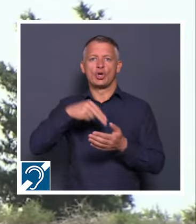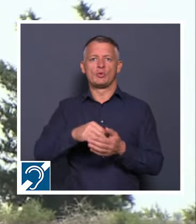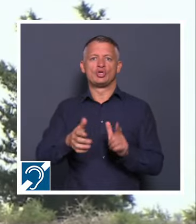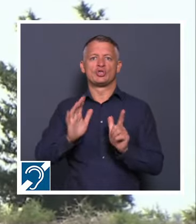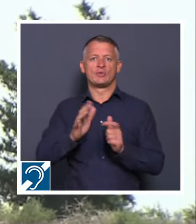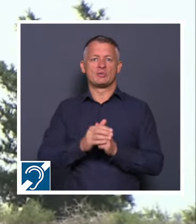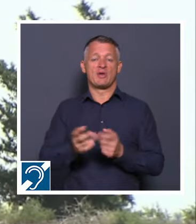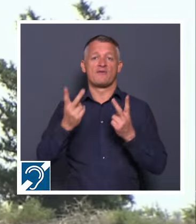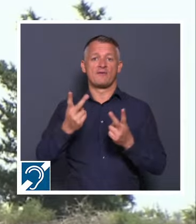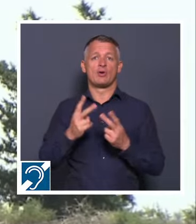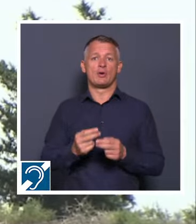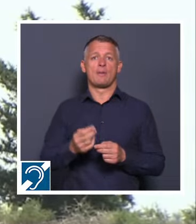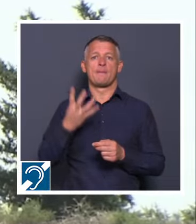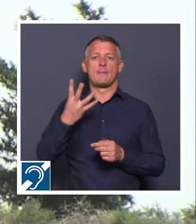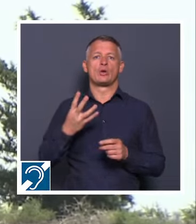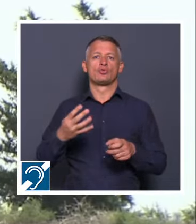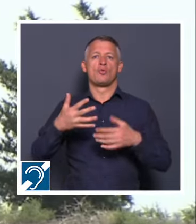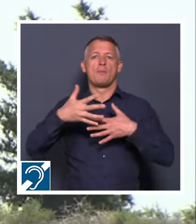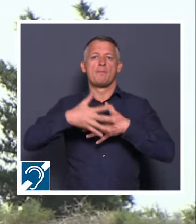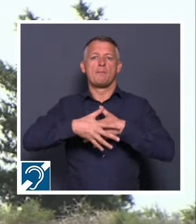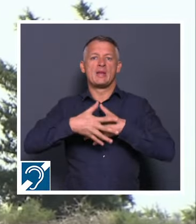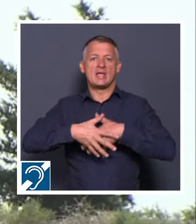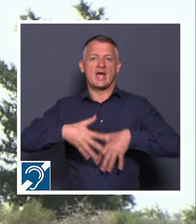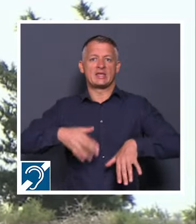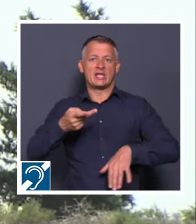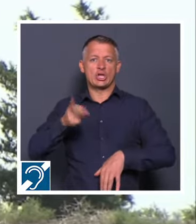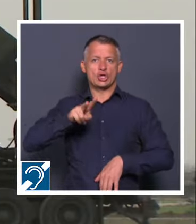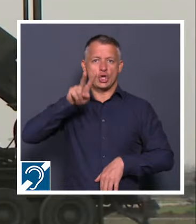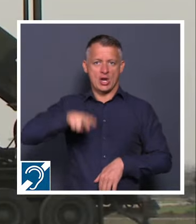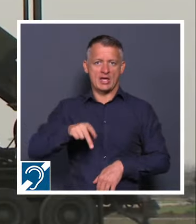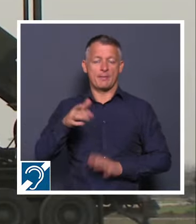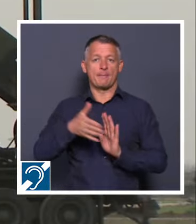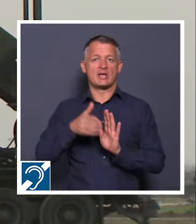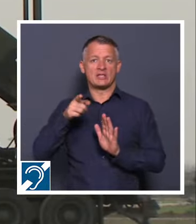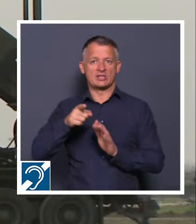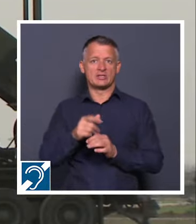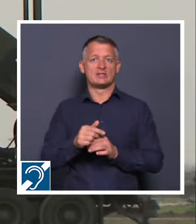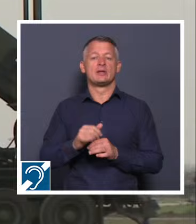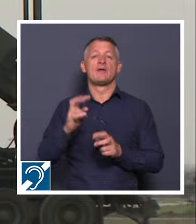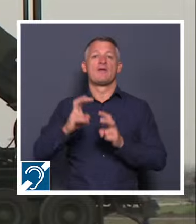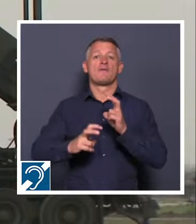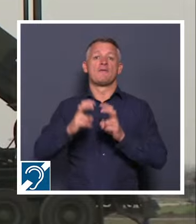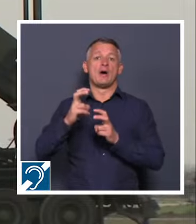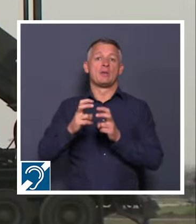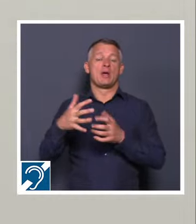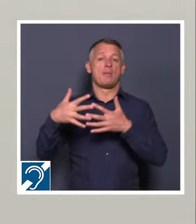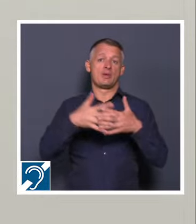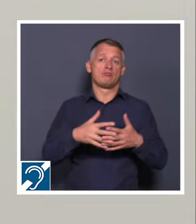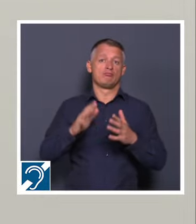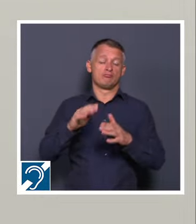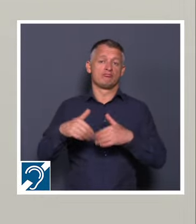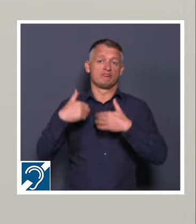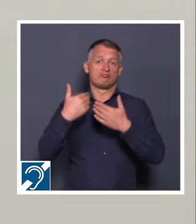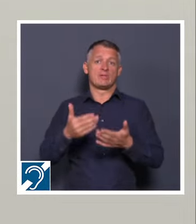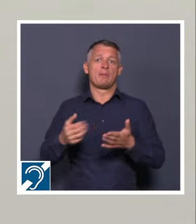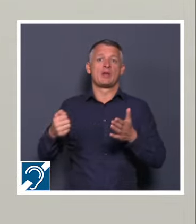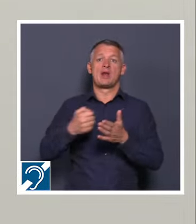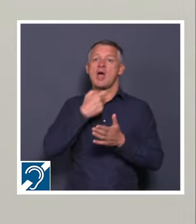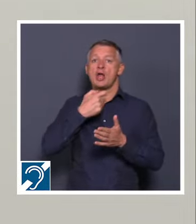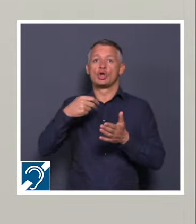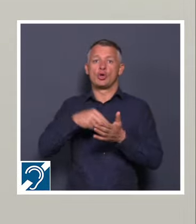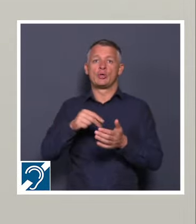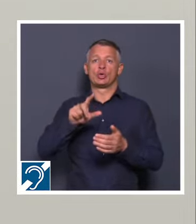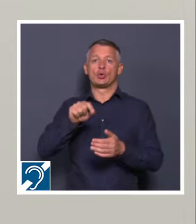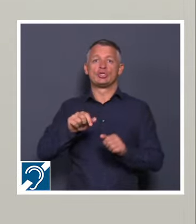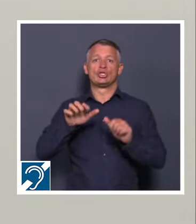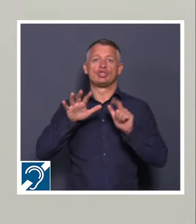2017, în valoare de 4 miliarde de dolari. În baza acestuia, producătorii americani mai au livrat până în 2027 încă